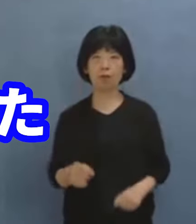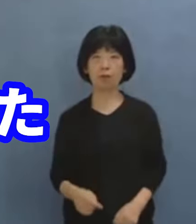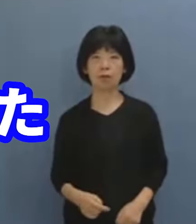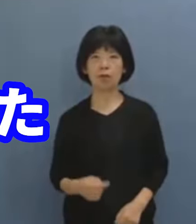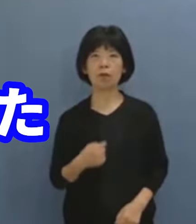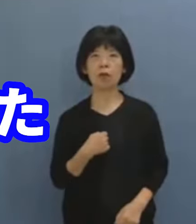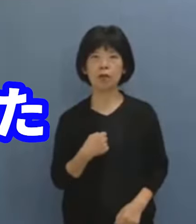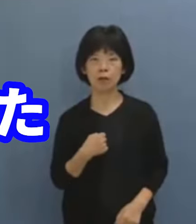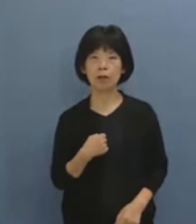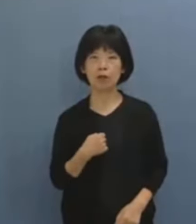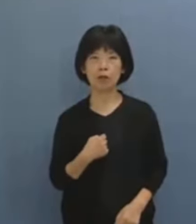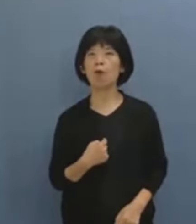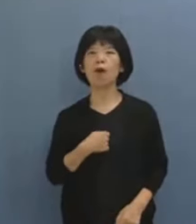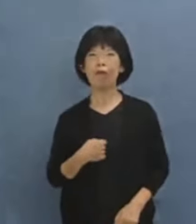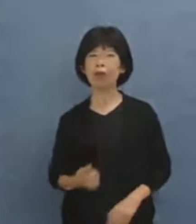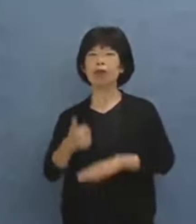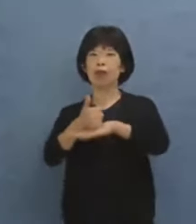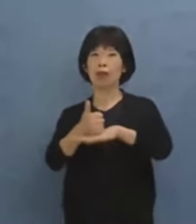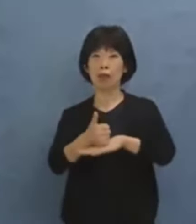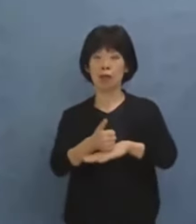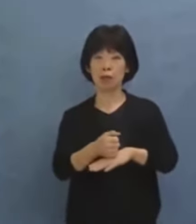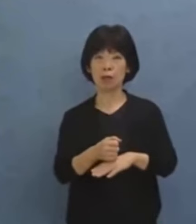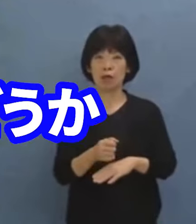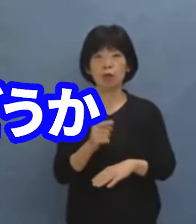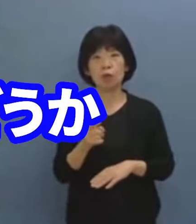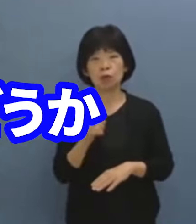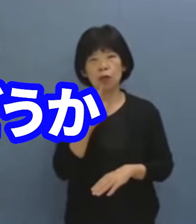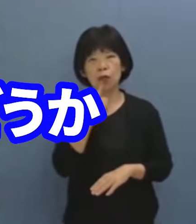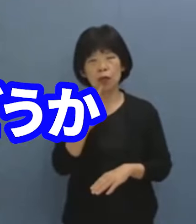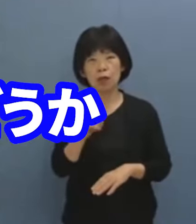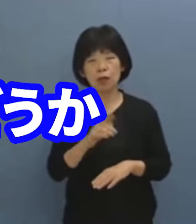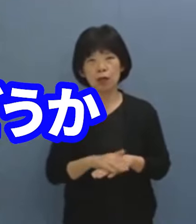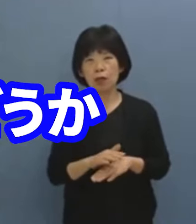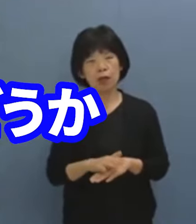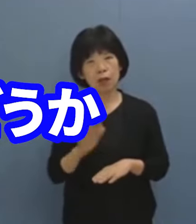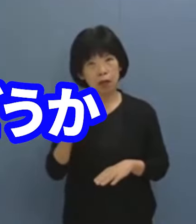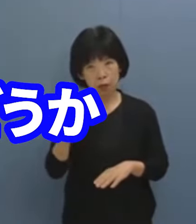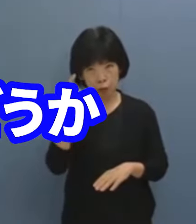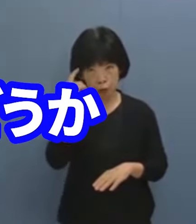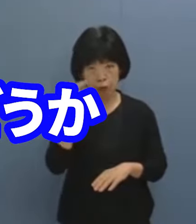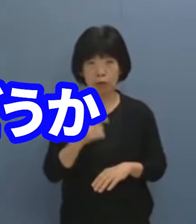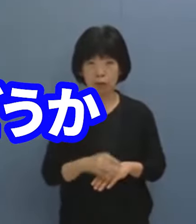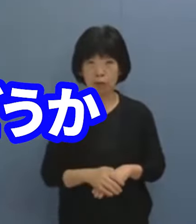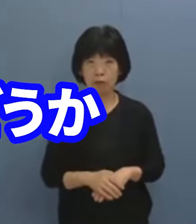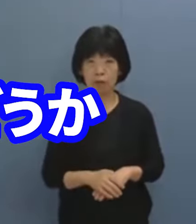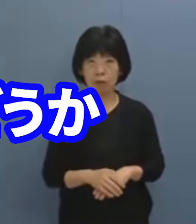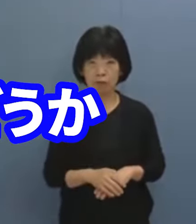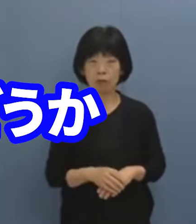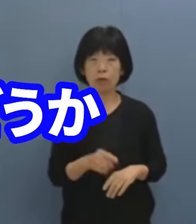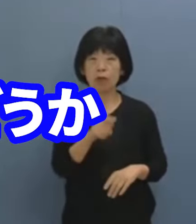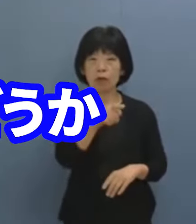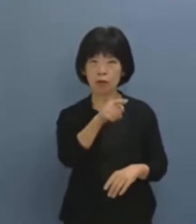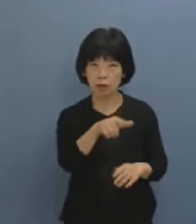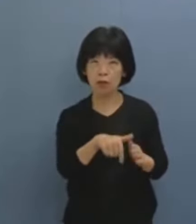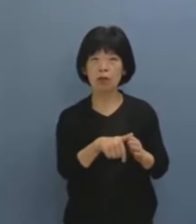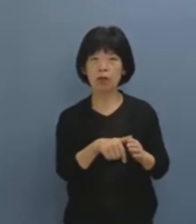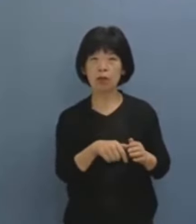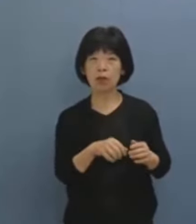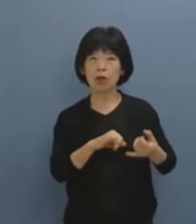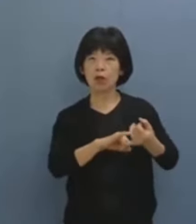怒したという認識記憶はなくてですね、当日、予約が取れないかどうかということ